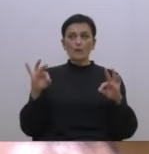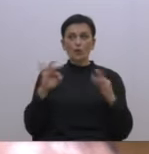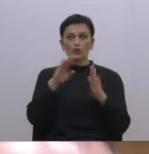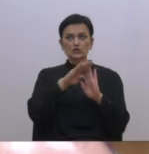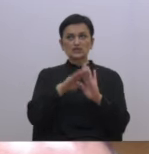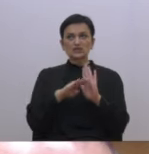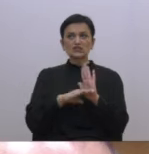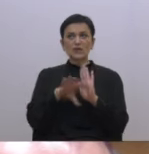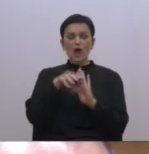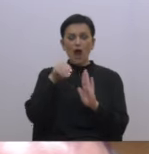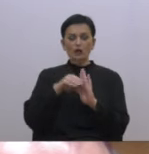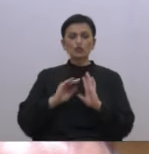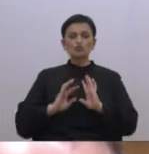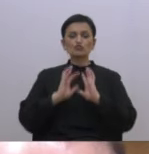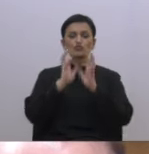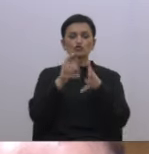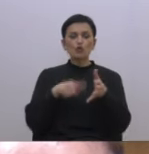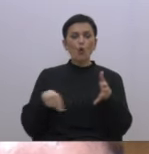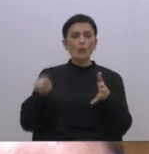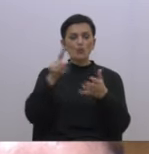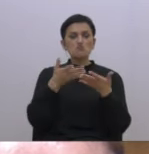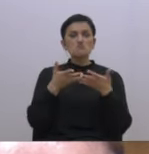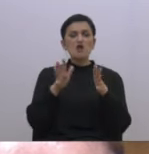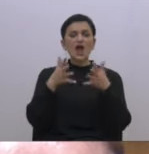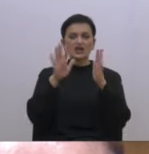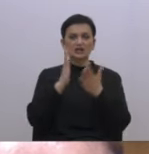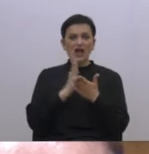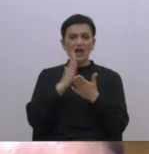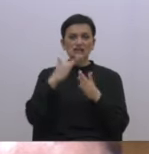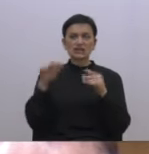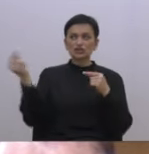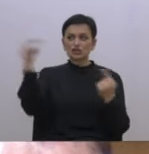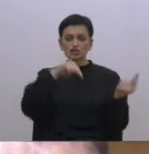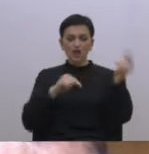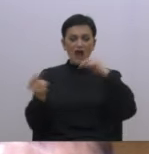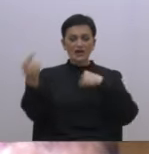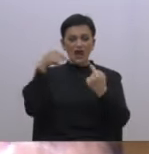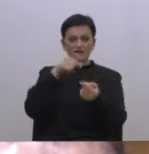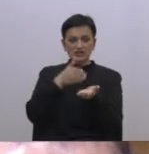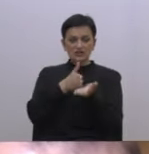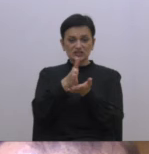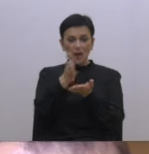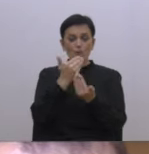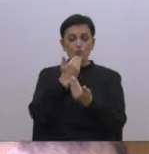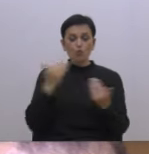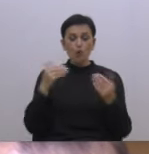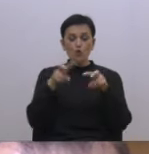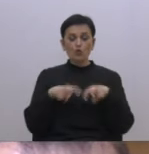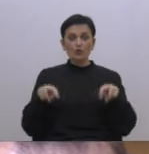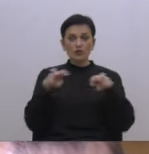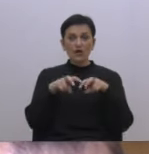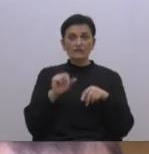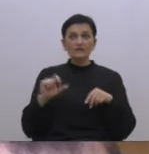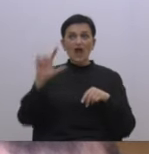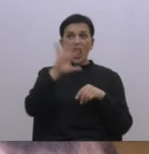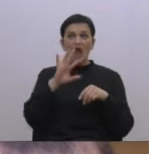სისტემები, არჩევნები მთელ მსოფლიოში სულ უფრო მეტად ხდება გარეჩარევის სამიზნე. ბოლო კვლევებით